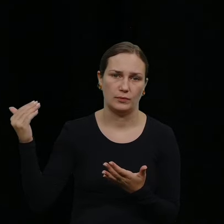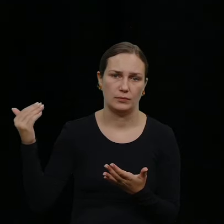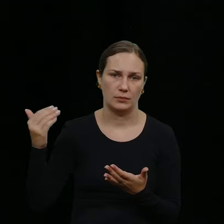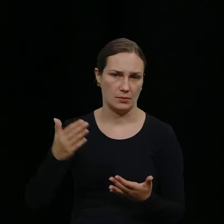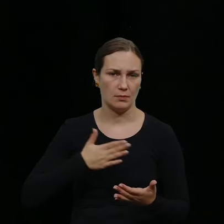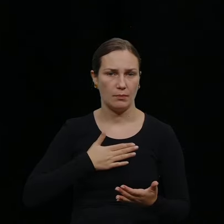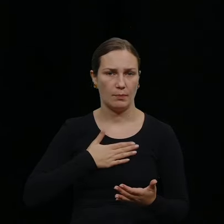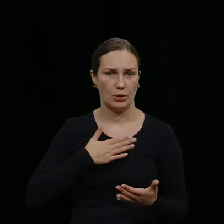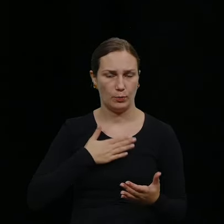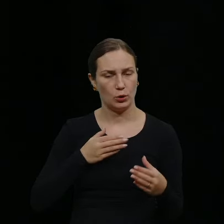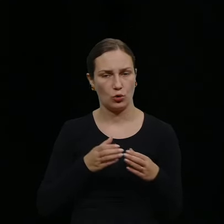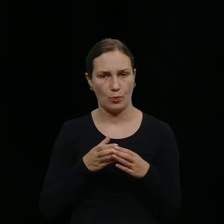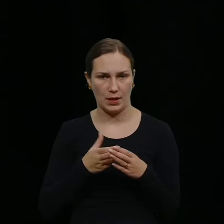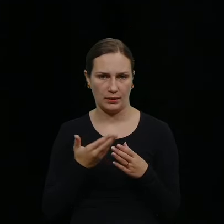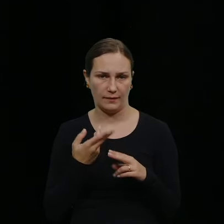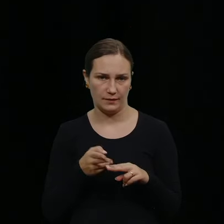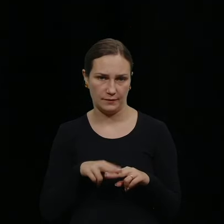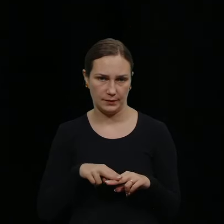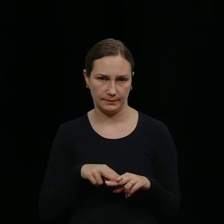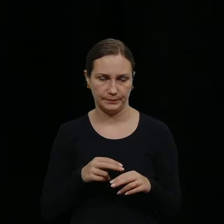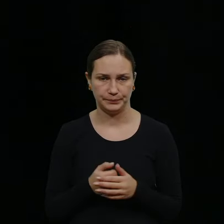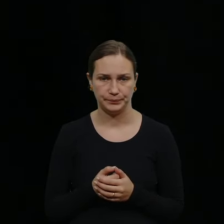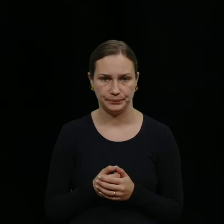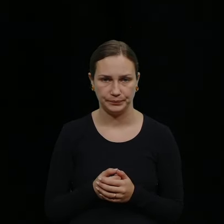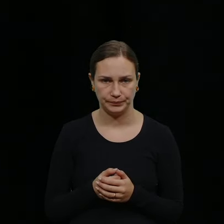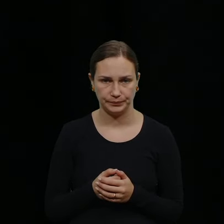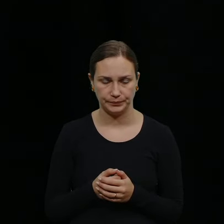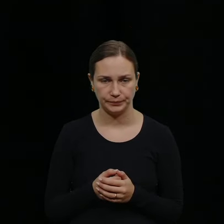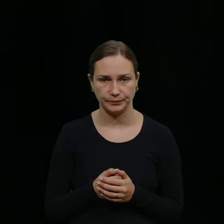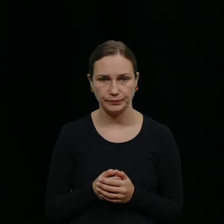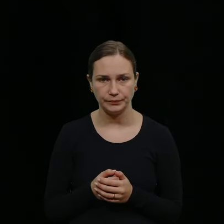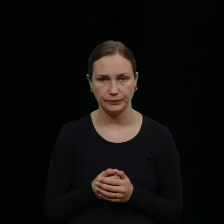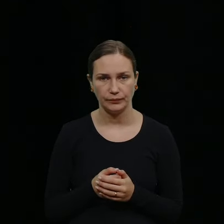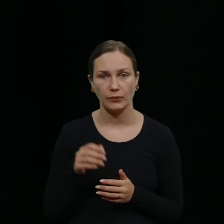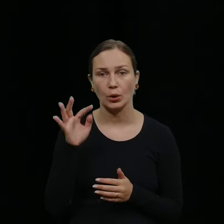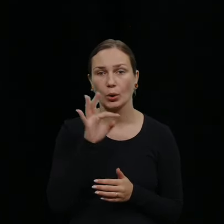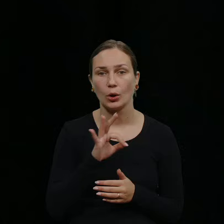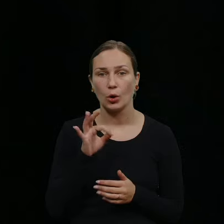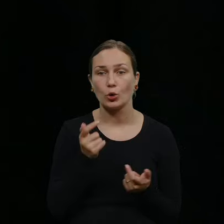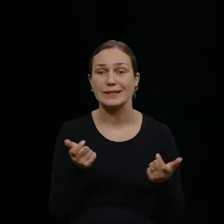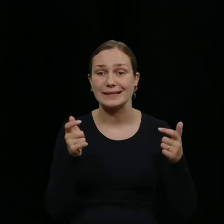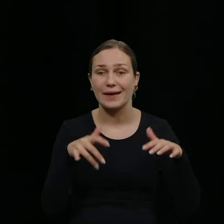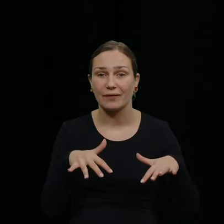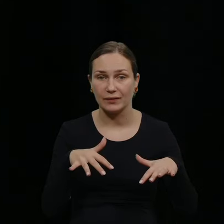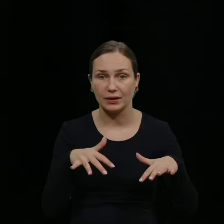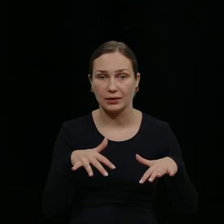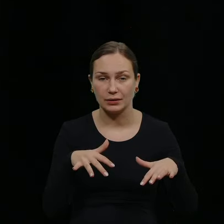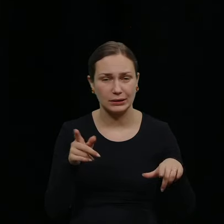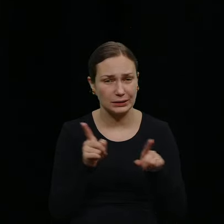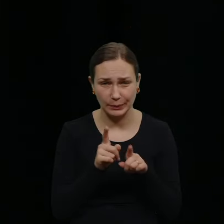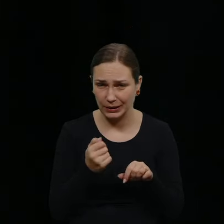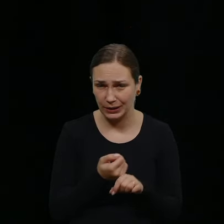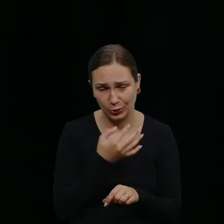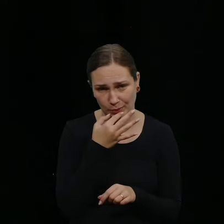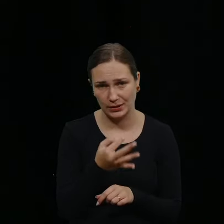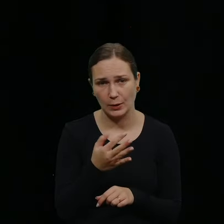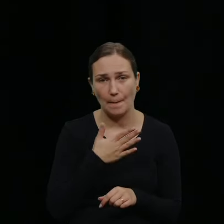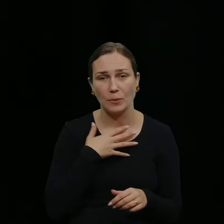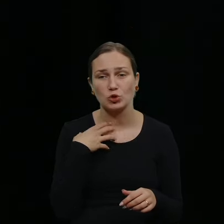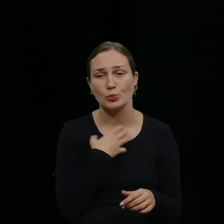mano ir mano komandos nuopilnas buvo padaryti. Nu, kalbant apie savivaldą, matyti irgi reiktų, tai kad